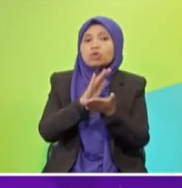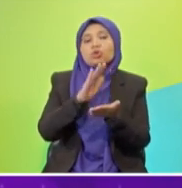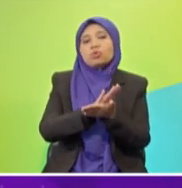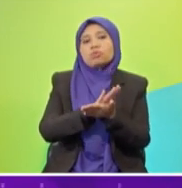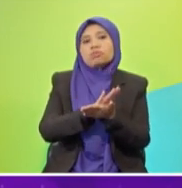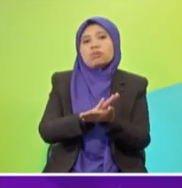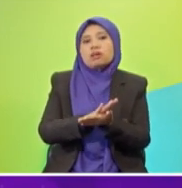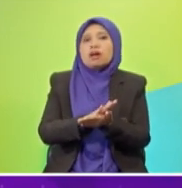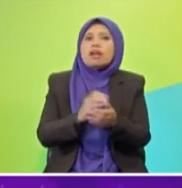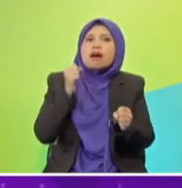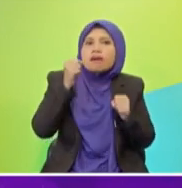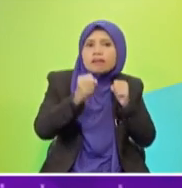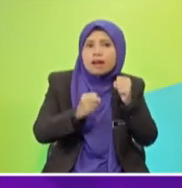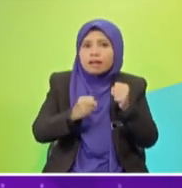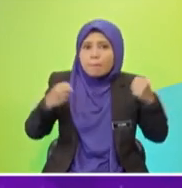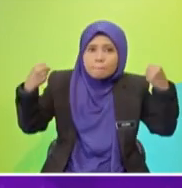lari lari-lari